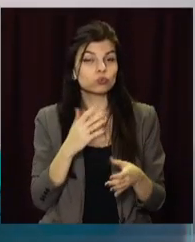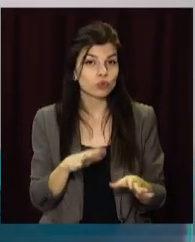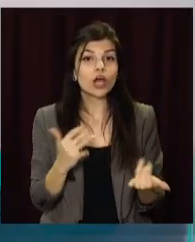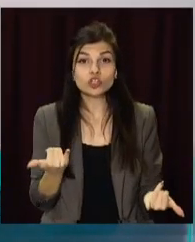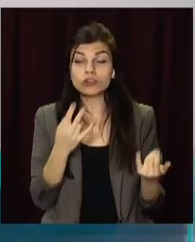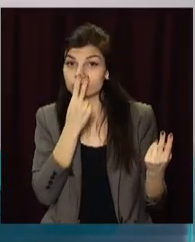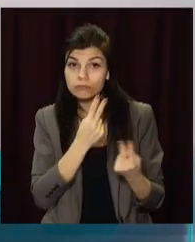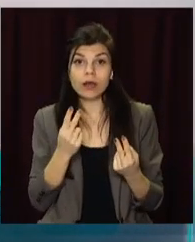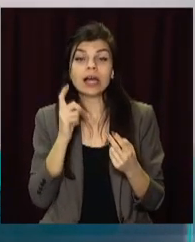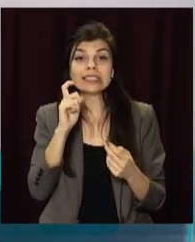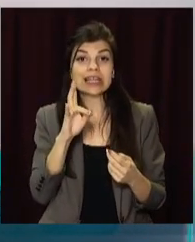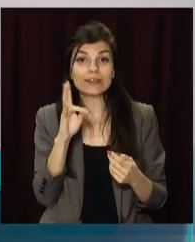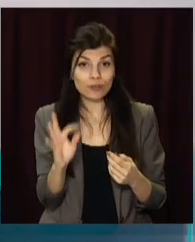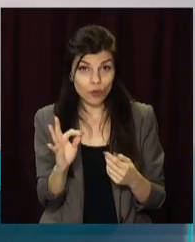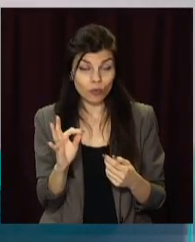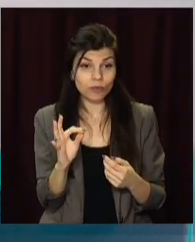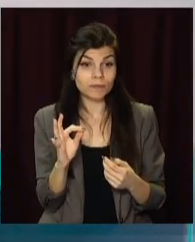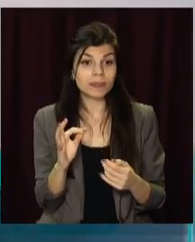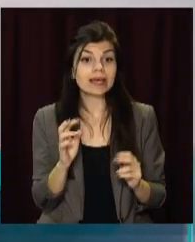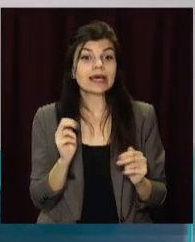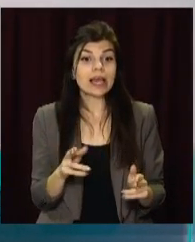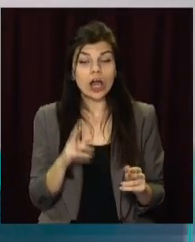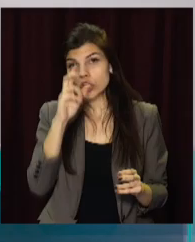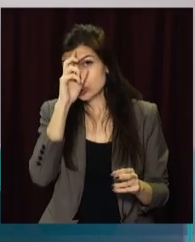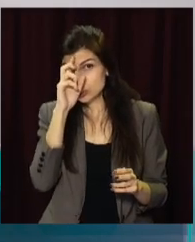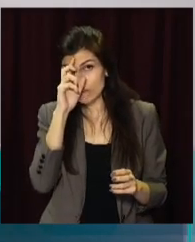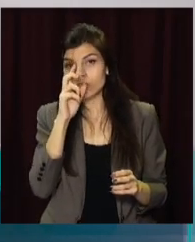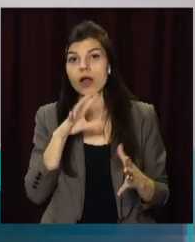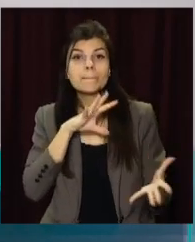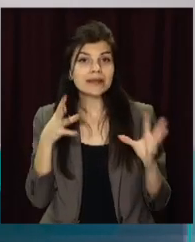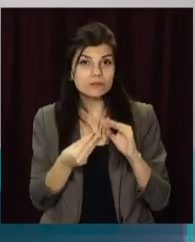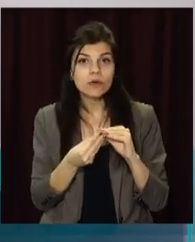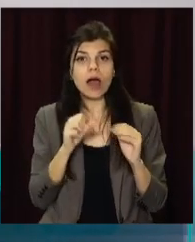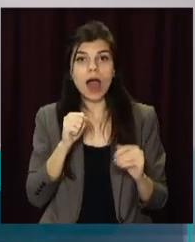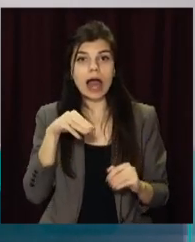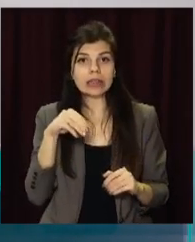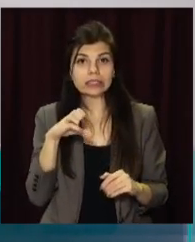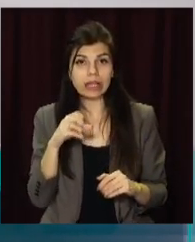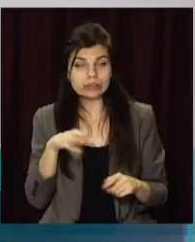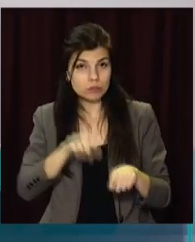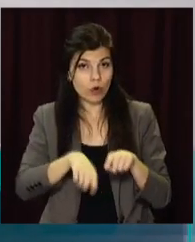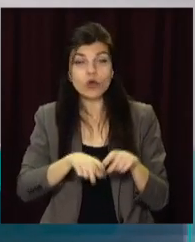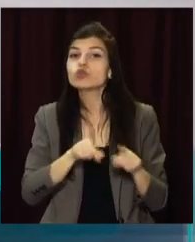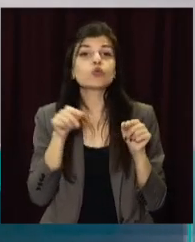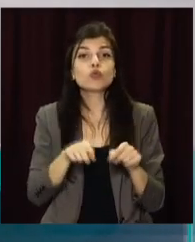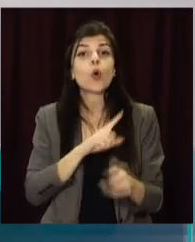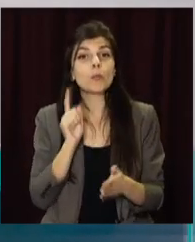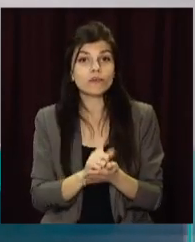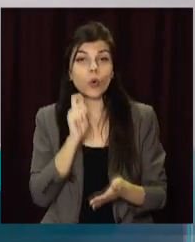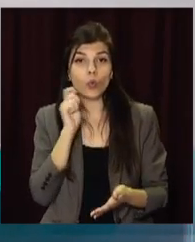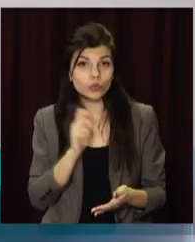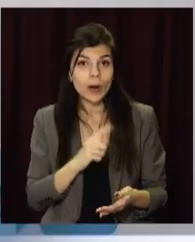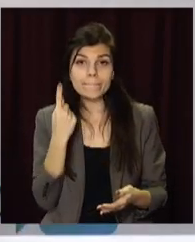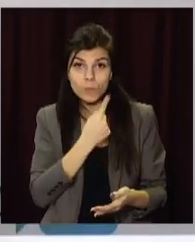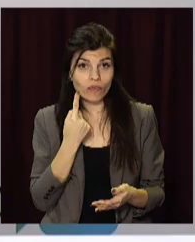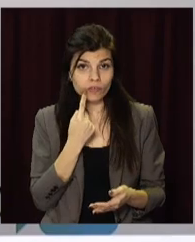Розглядаємо зовнішнє незалежне оцінювання як державну підсумкову атестацію. Що тут? Обов'язковість української